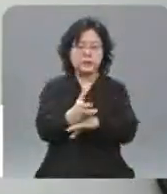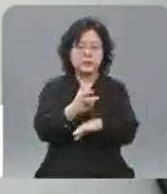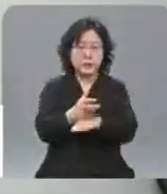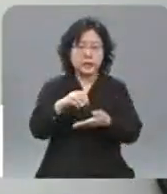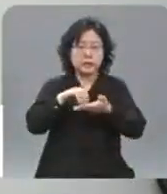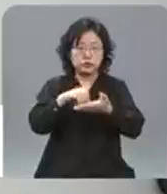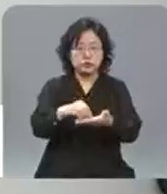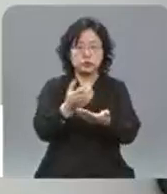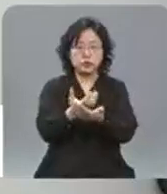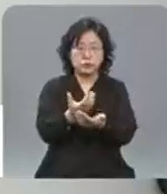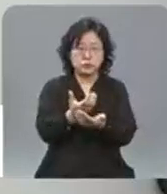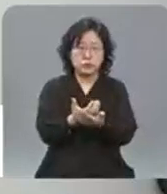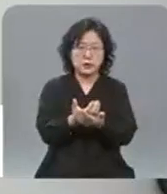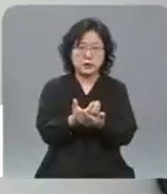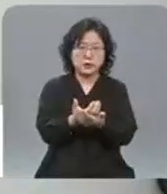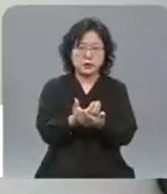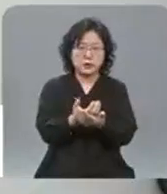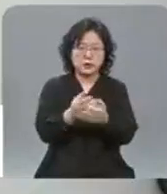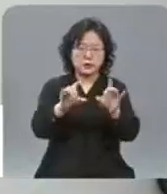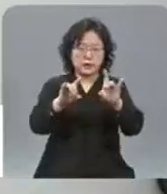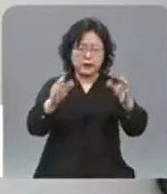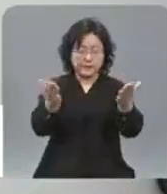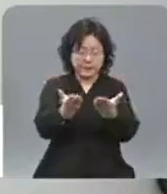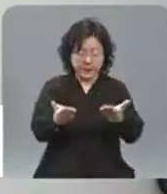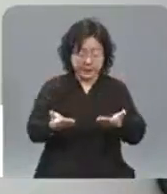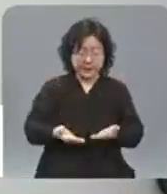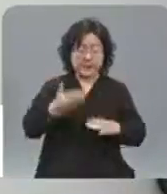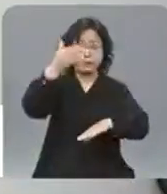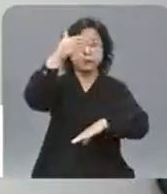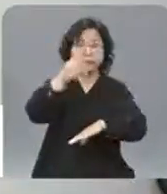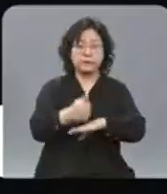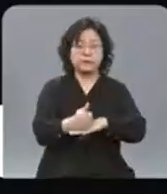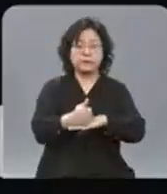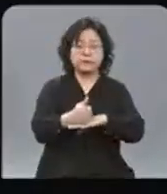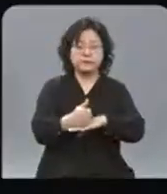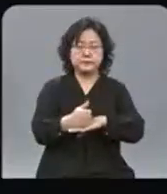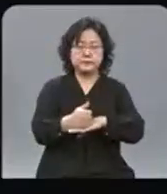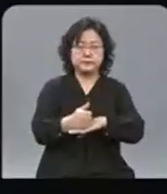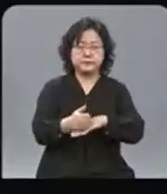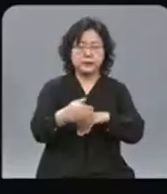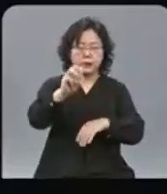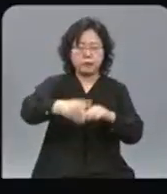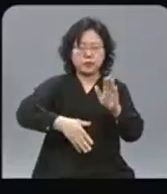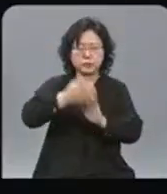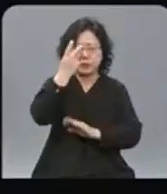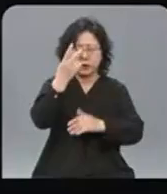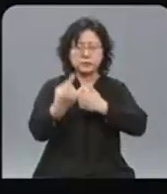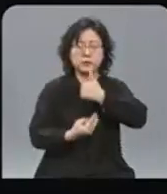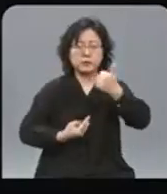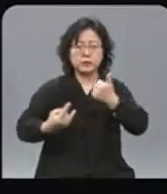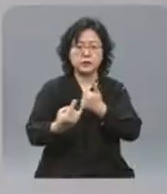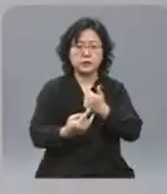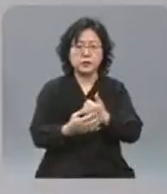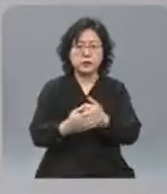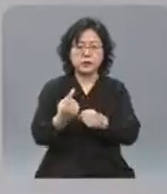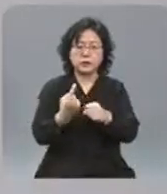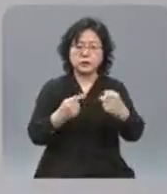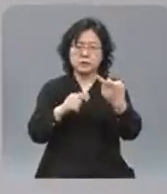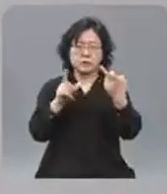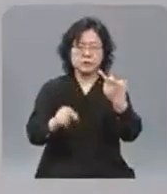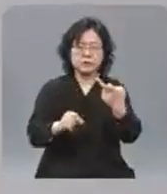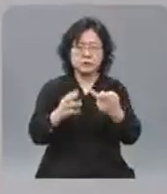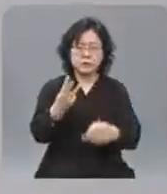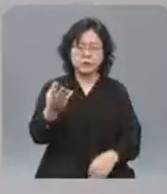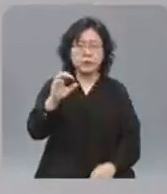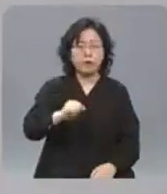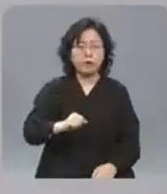등록 원부 등 서류를 일일이 대조한 결과라고 밝혔습니다. 앞서 광주시 감사위원회는 지난해 12월